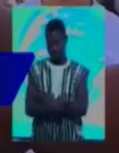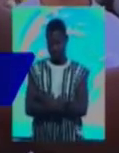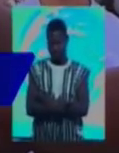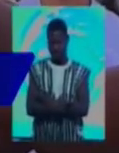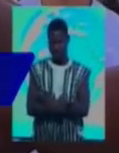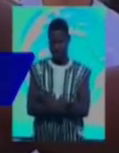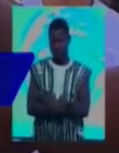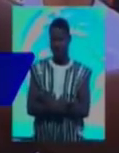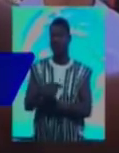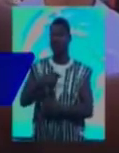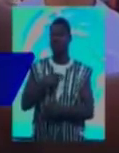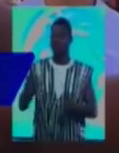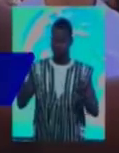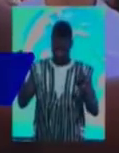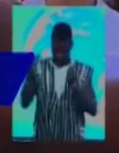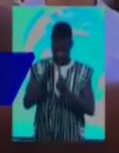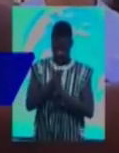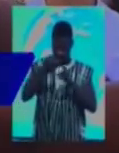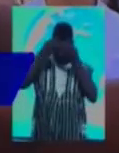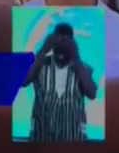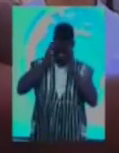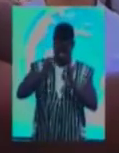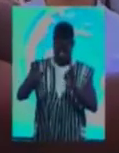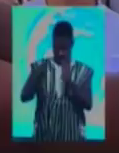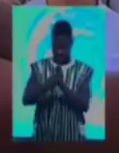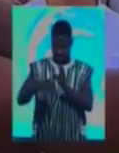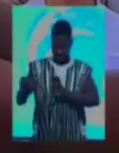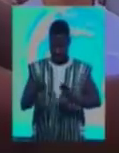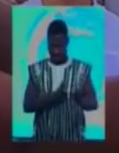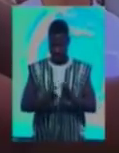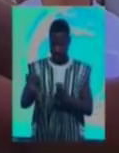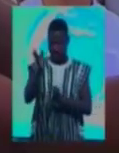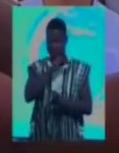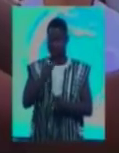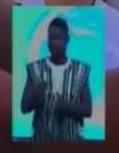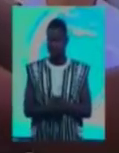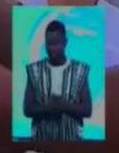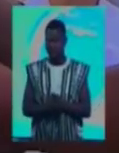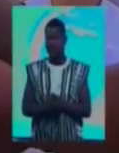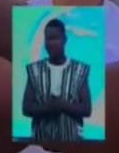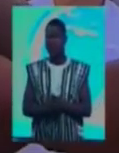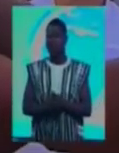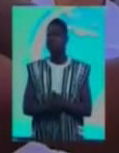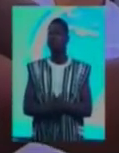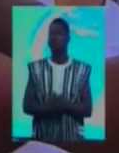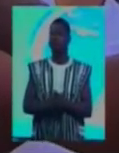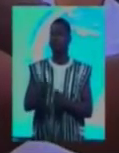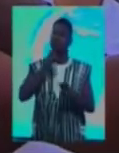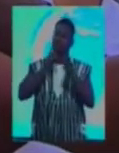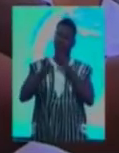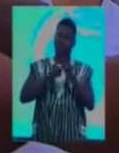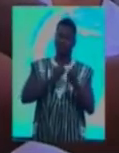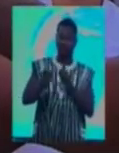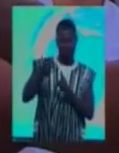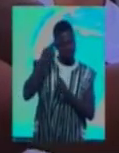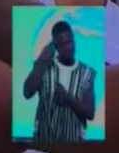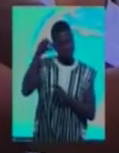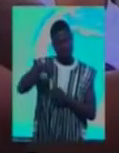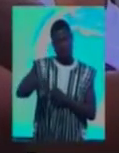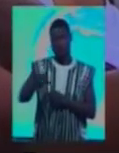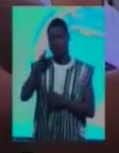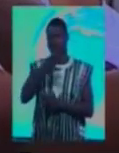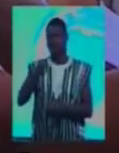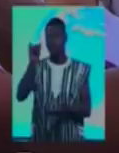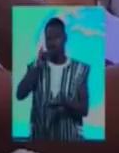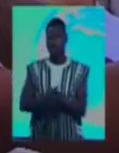je prends l'engagement de faire le plaidoyer qu'il faut pour que ces